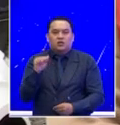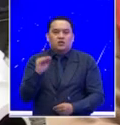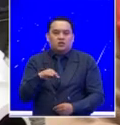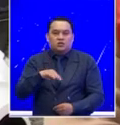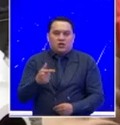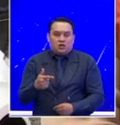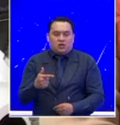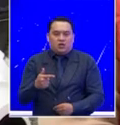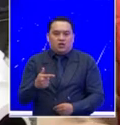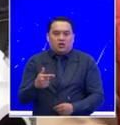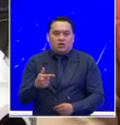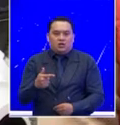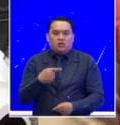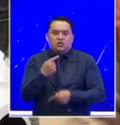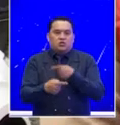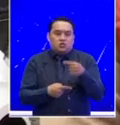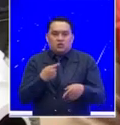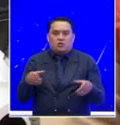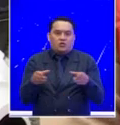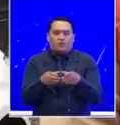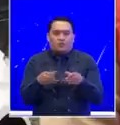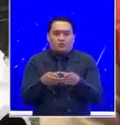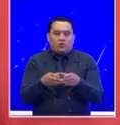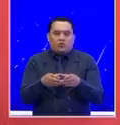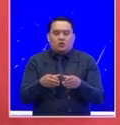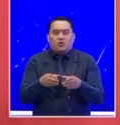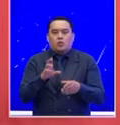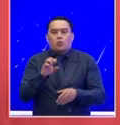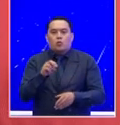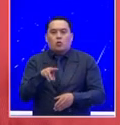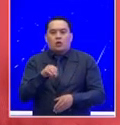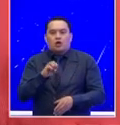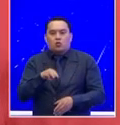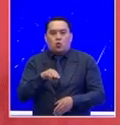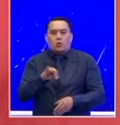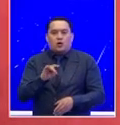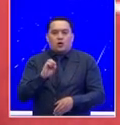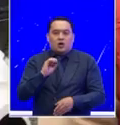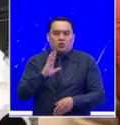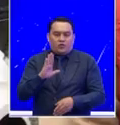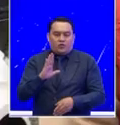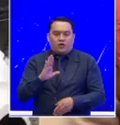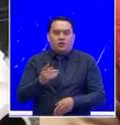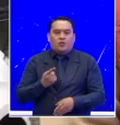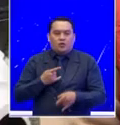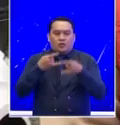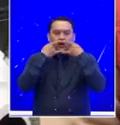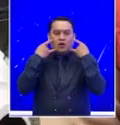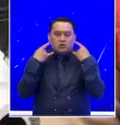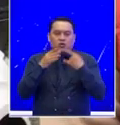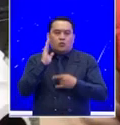тысяч тенге через фонд Булата Утемуратова. Еще вот мы сейчас ожидаем маски,